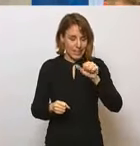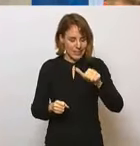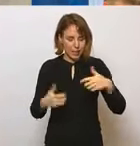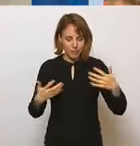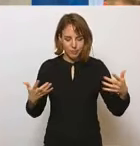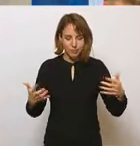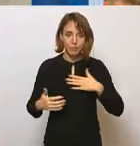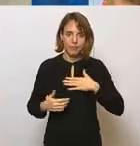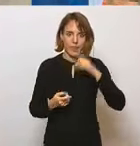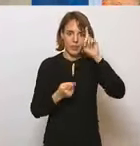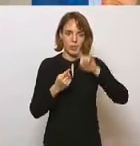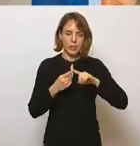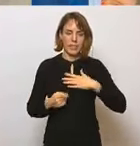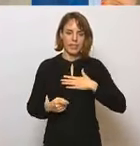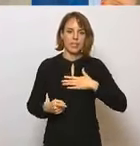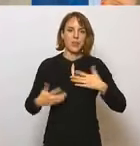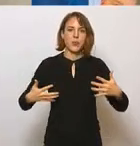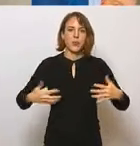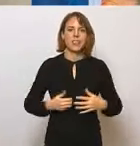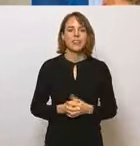j'aimerais,